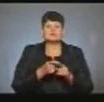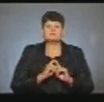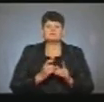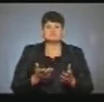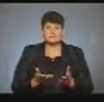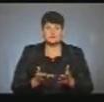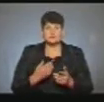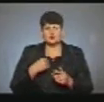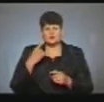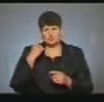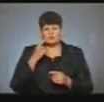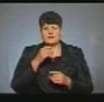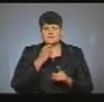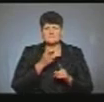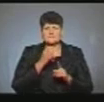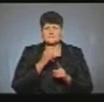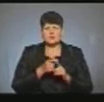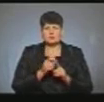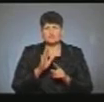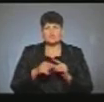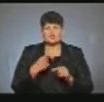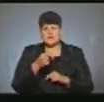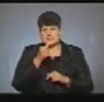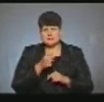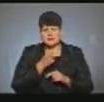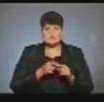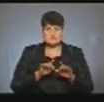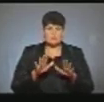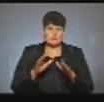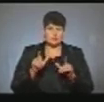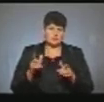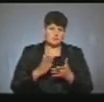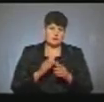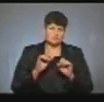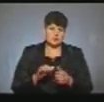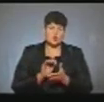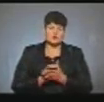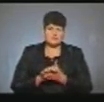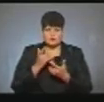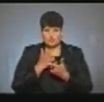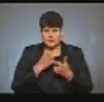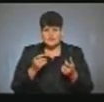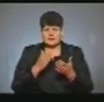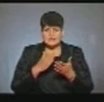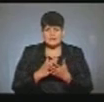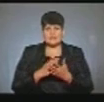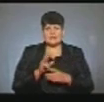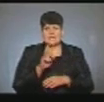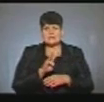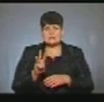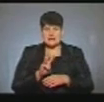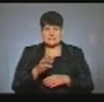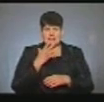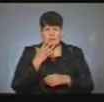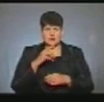думаю, відповідь буде за місяць. Але за той момент мешканці мають можливість ознайомитися з інформацією, яка розміщена на даному сайті